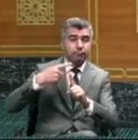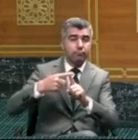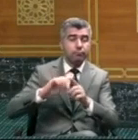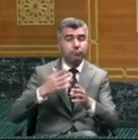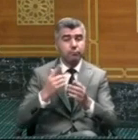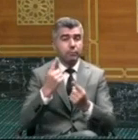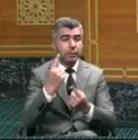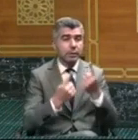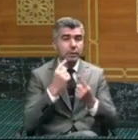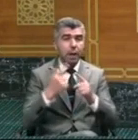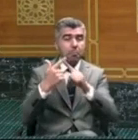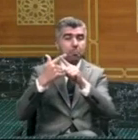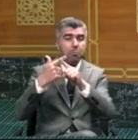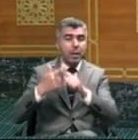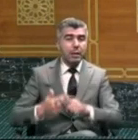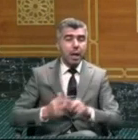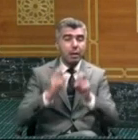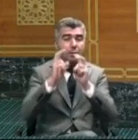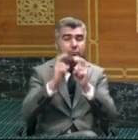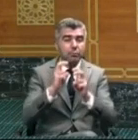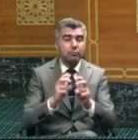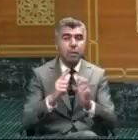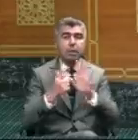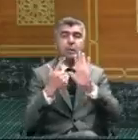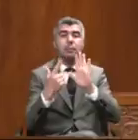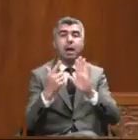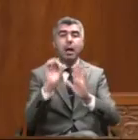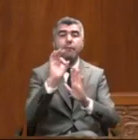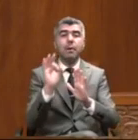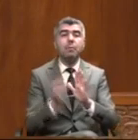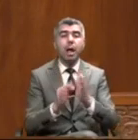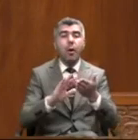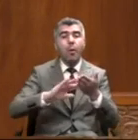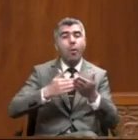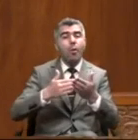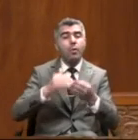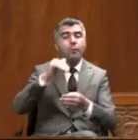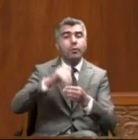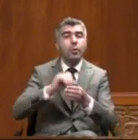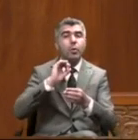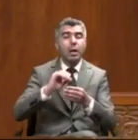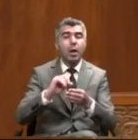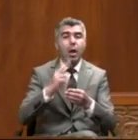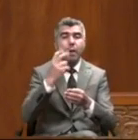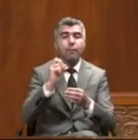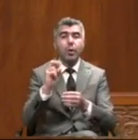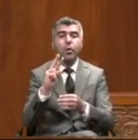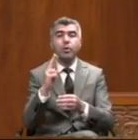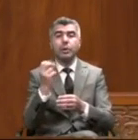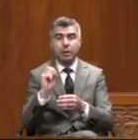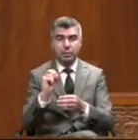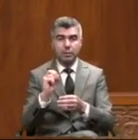عز الميزانيه معدل 7% من الناتج الداخلي الخام وبالضبط سنه 2020